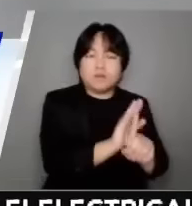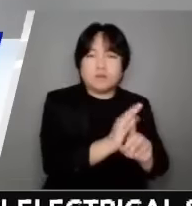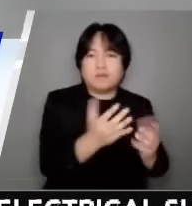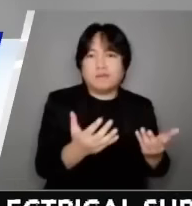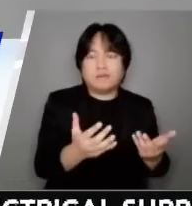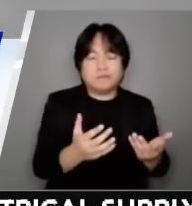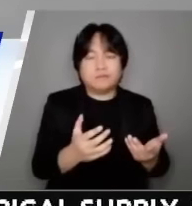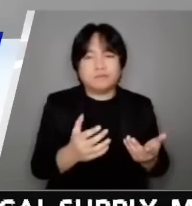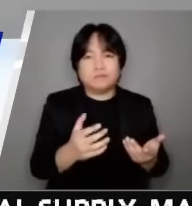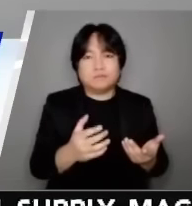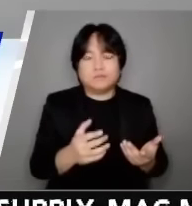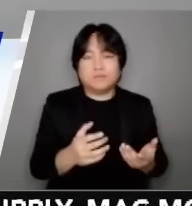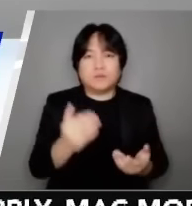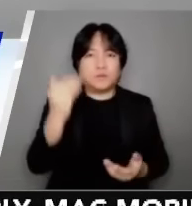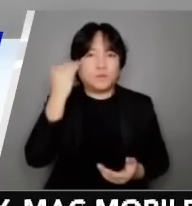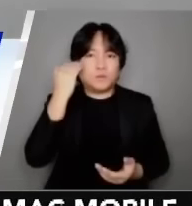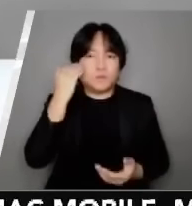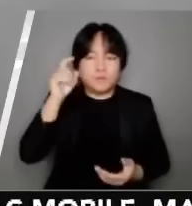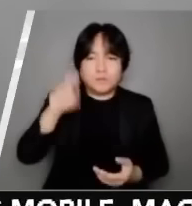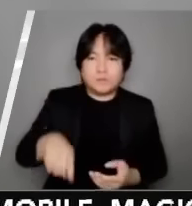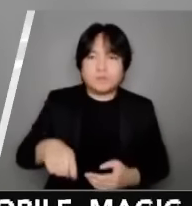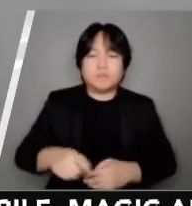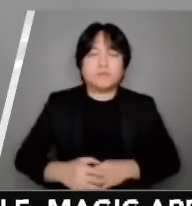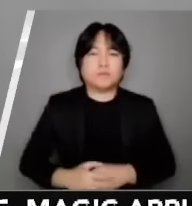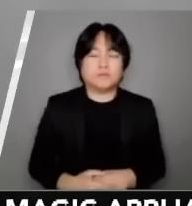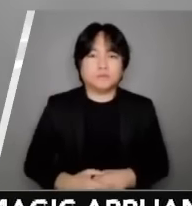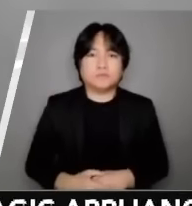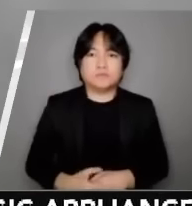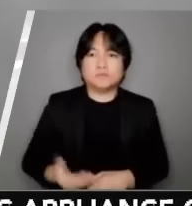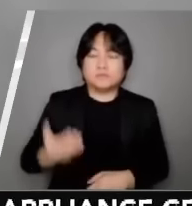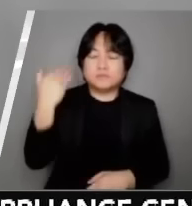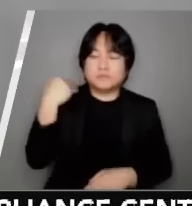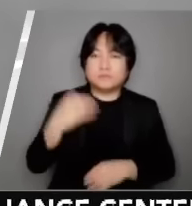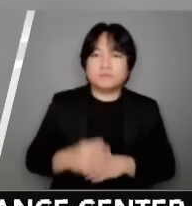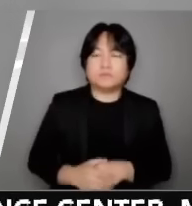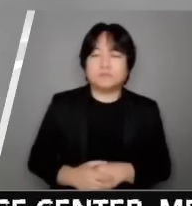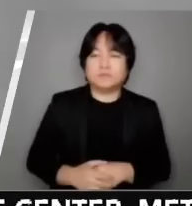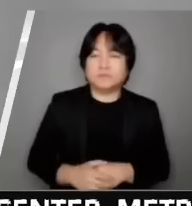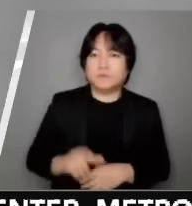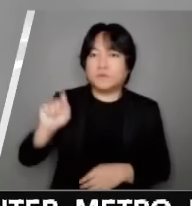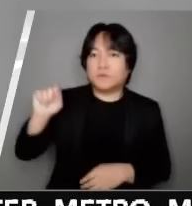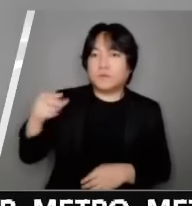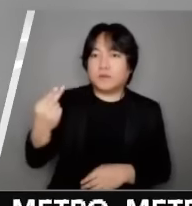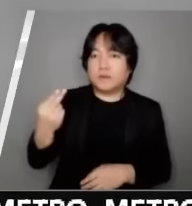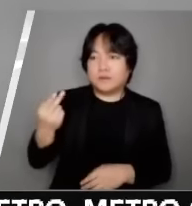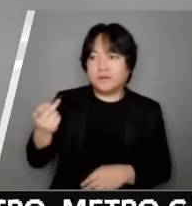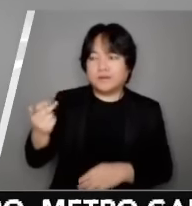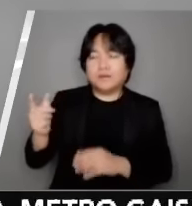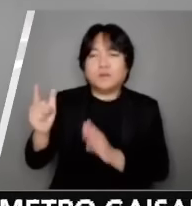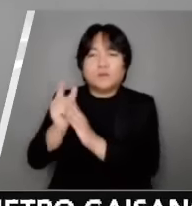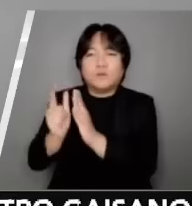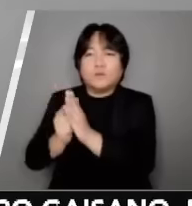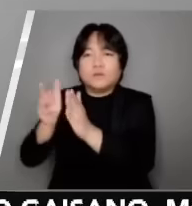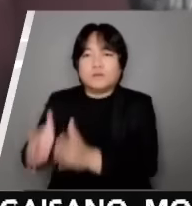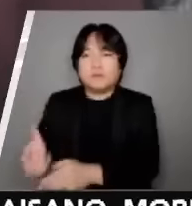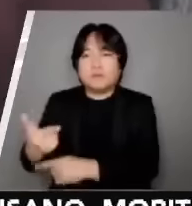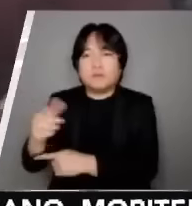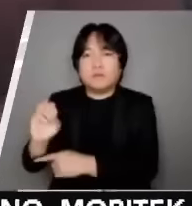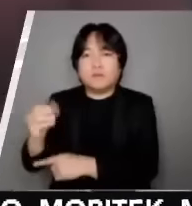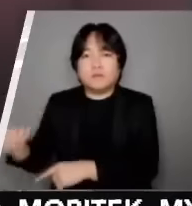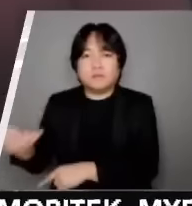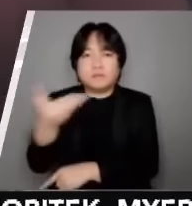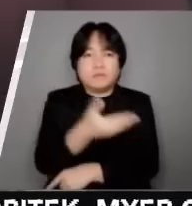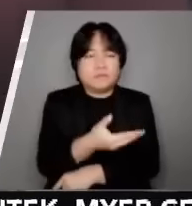manifest nitong Biyernes naghain ng campon nigo ng counter affidavit at motion to reopen investigation para sa reklamong qualified human trafficking